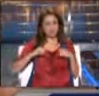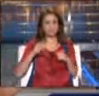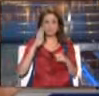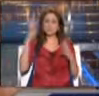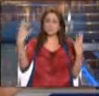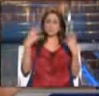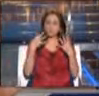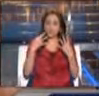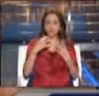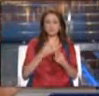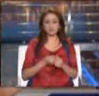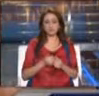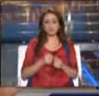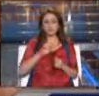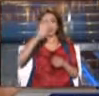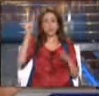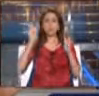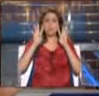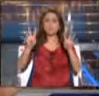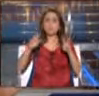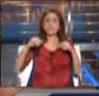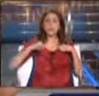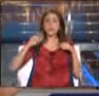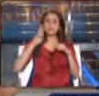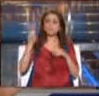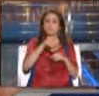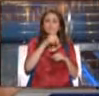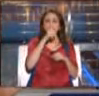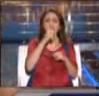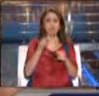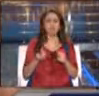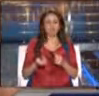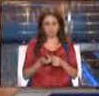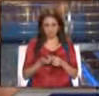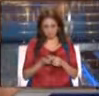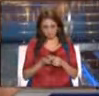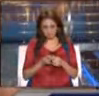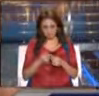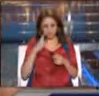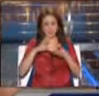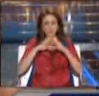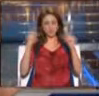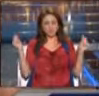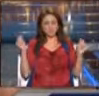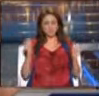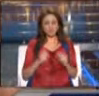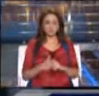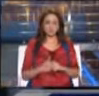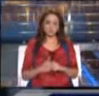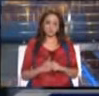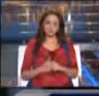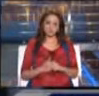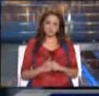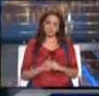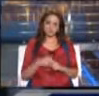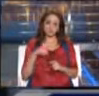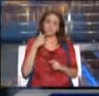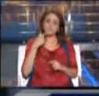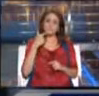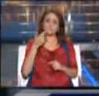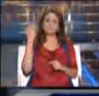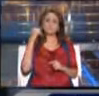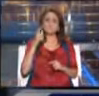وعند الجمهور اللي هو بيعشق ناديه واللي بيشوفه بيختفي تماما عن الساحة الرياضية. استاذ شوقي، الاعلام الرياضي